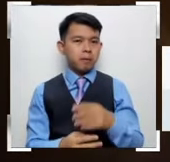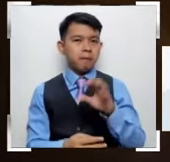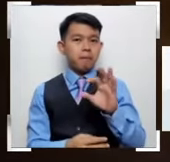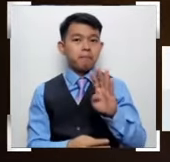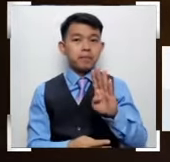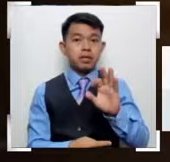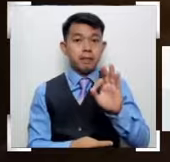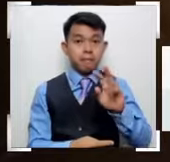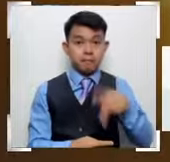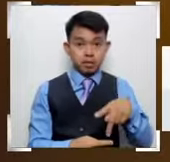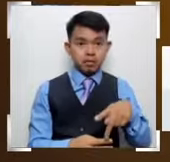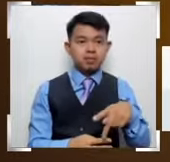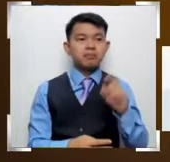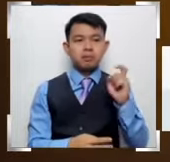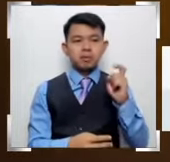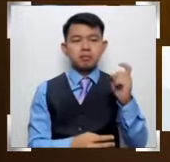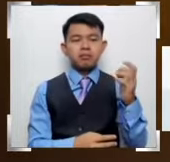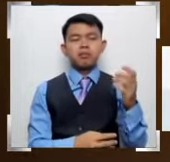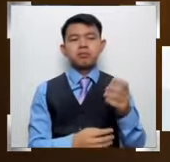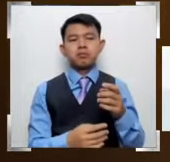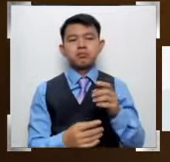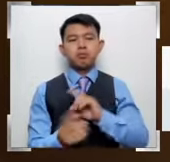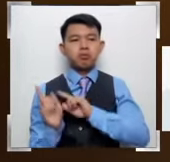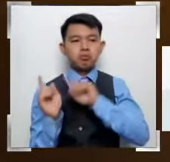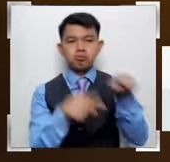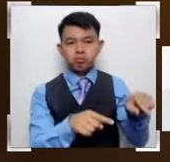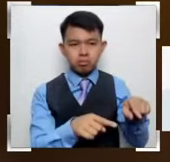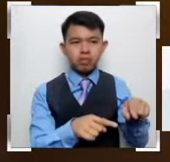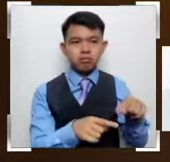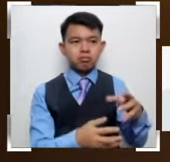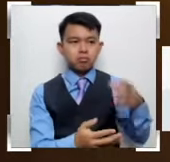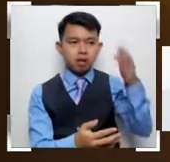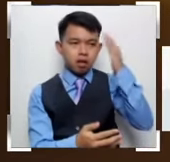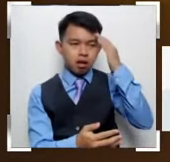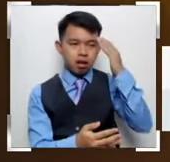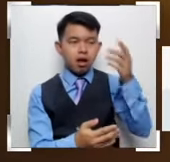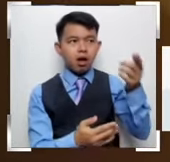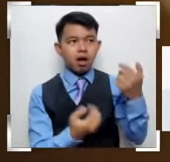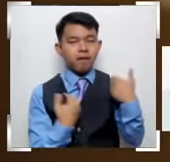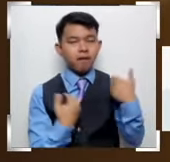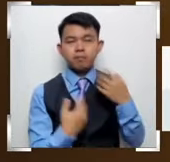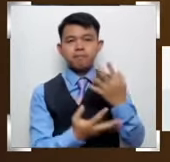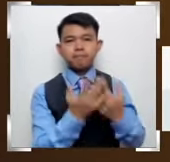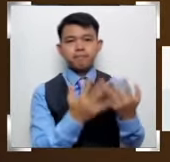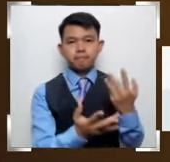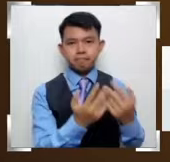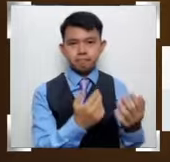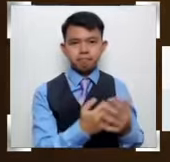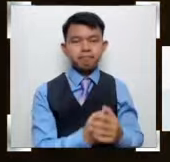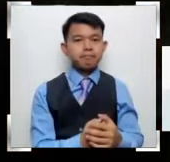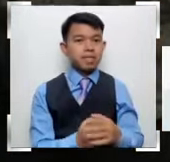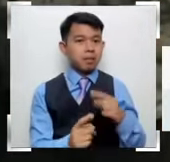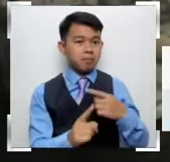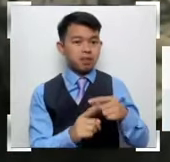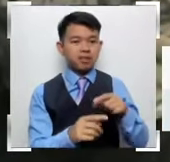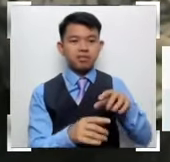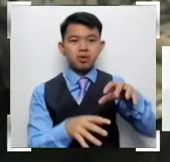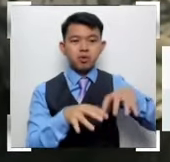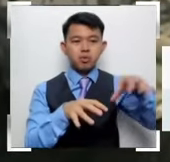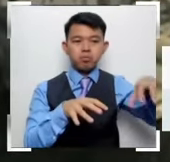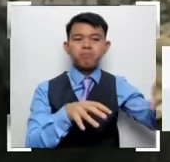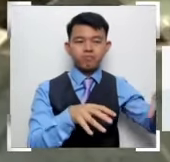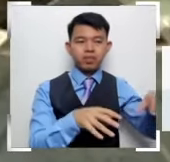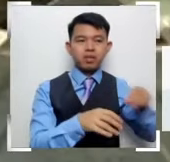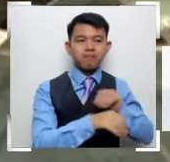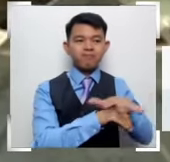sunog. Problema sa linya ng kuryente ang nakikitang sanhi ng sunog na tumupok din sa dalawa pang bahay. Aabot sa 9 na milyong